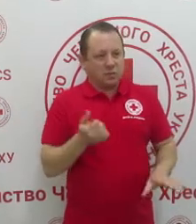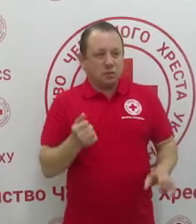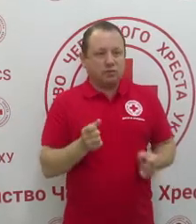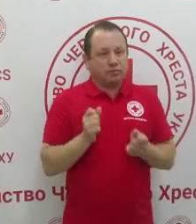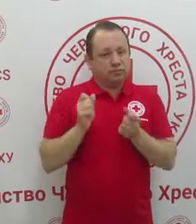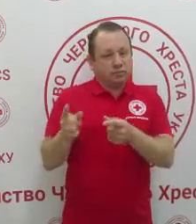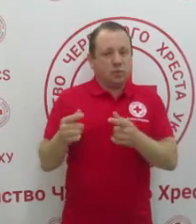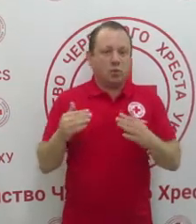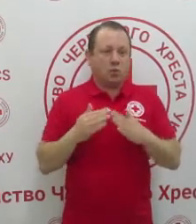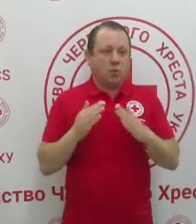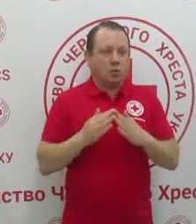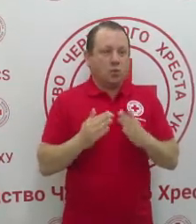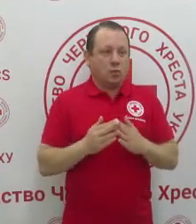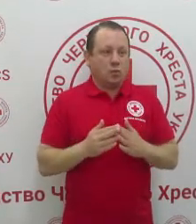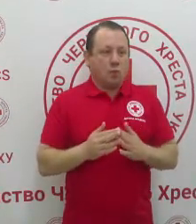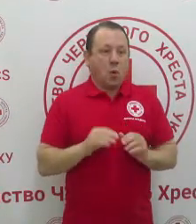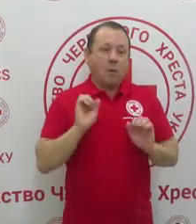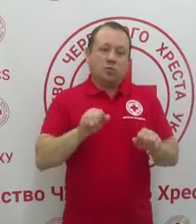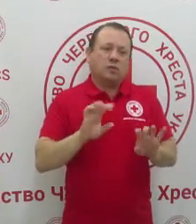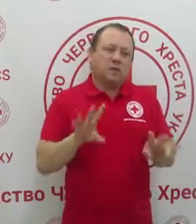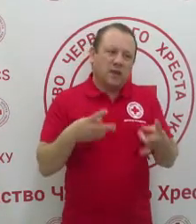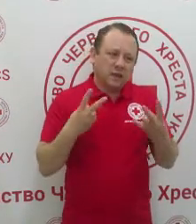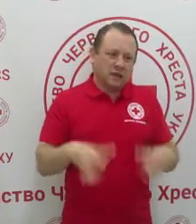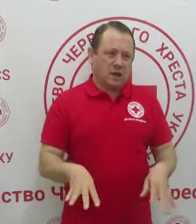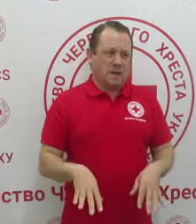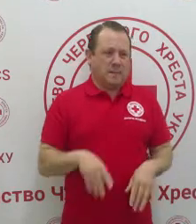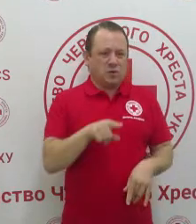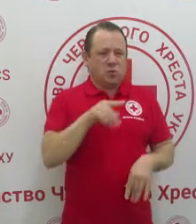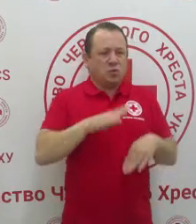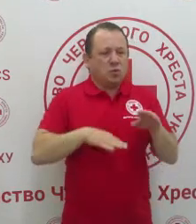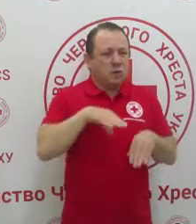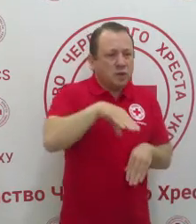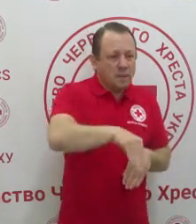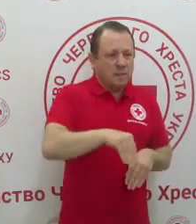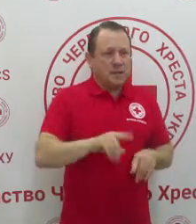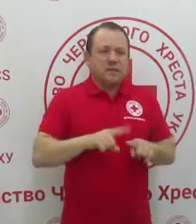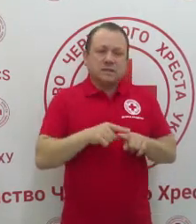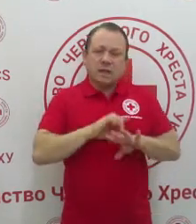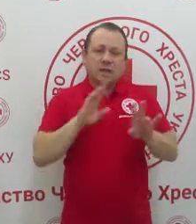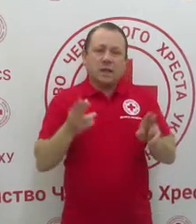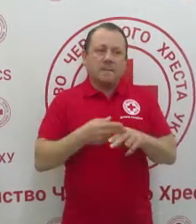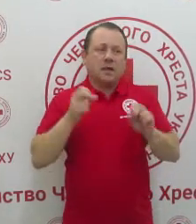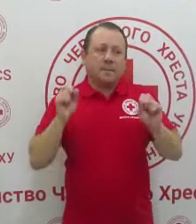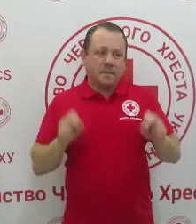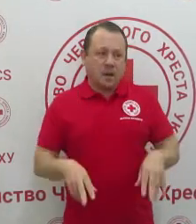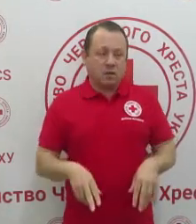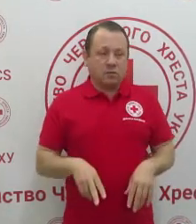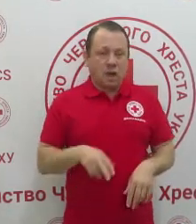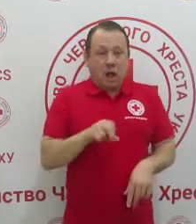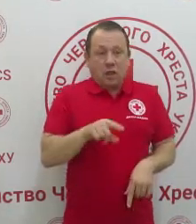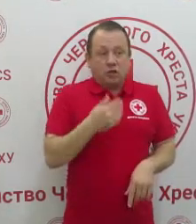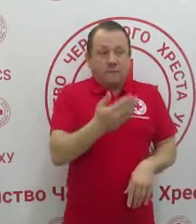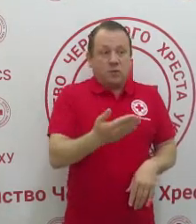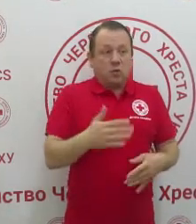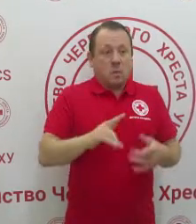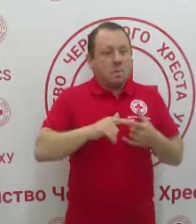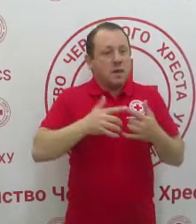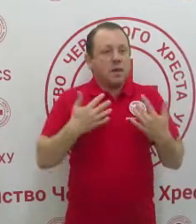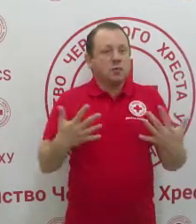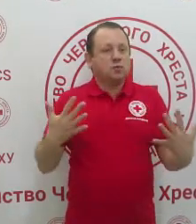її візьму та віднесу додому. Може, не варто її чіпати? Це небезпечно. Але ж воно